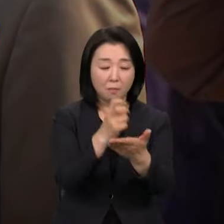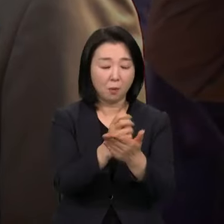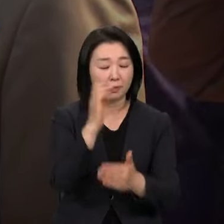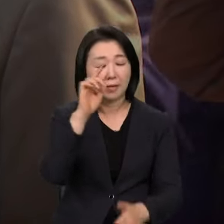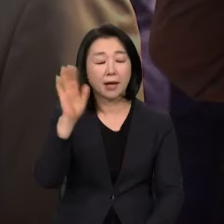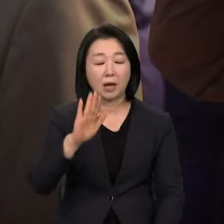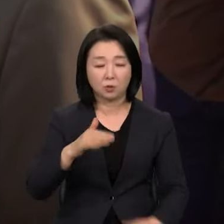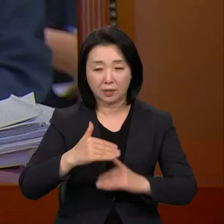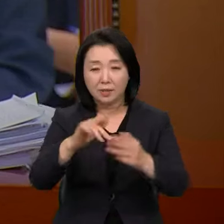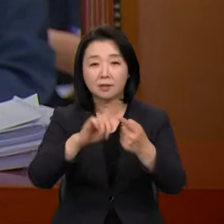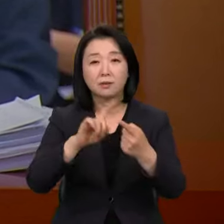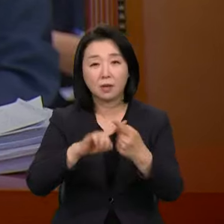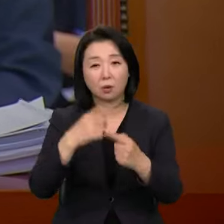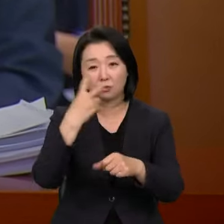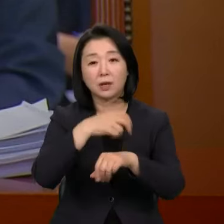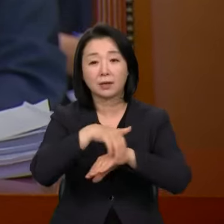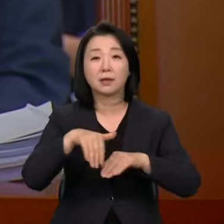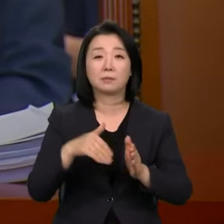수사하겠다